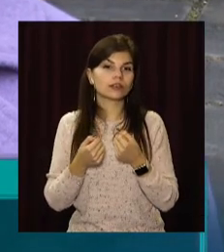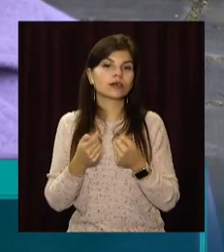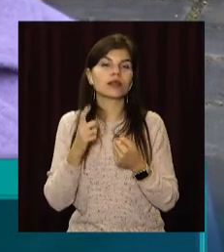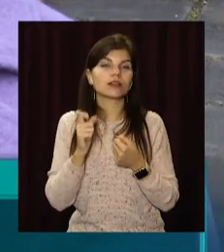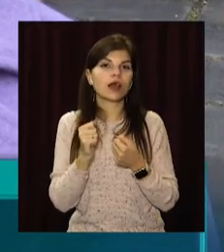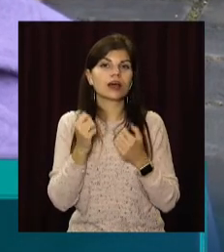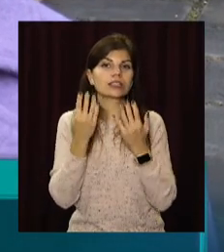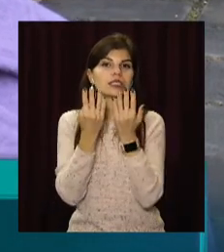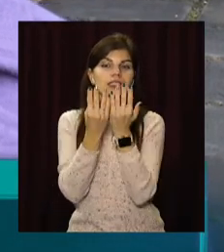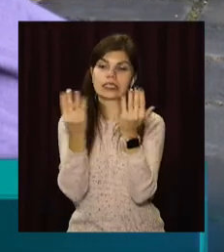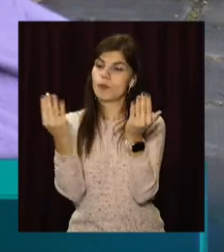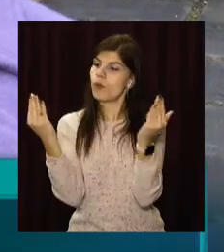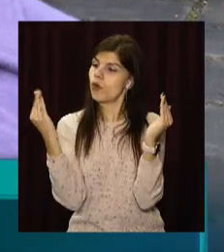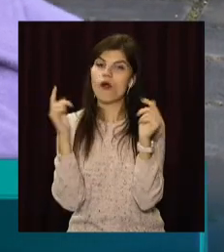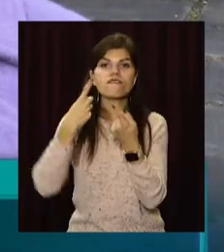забор вокруг школи.